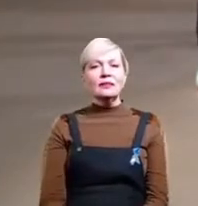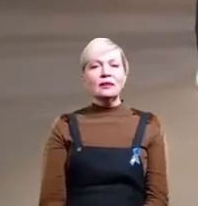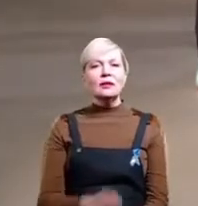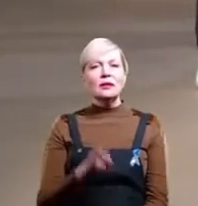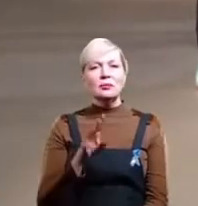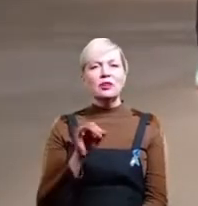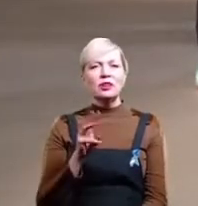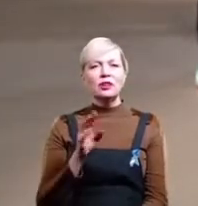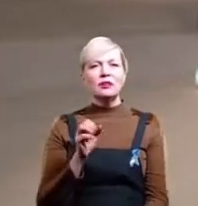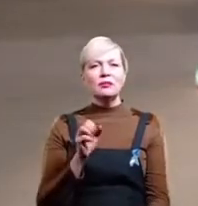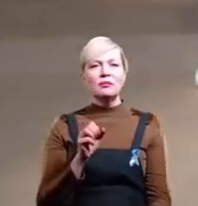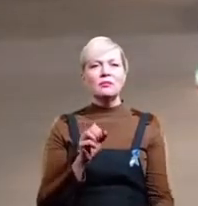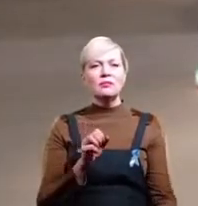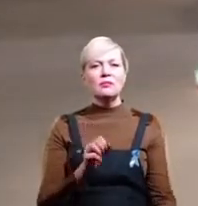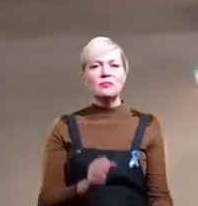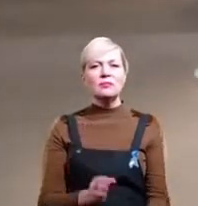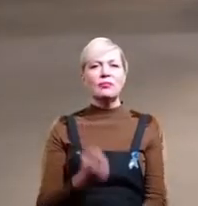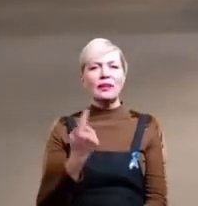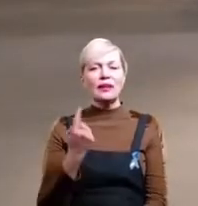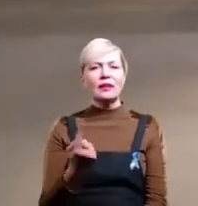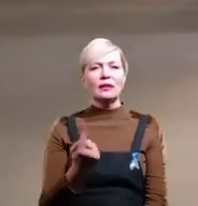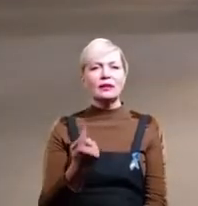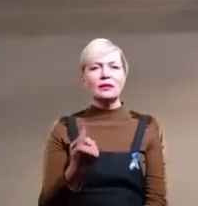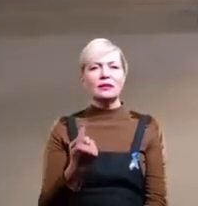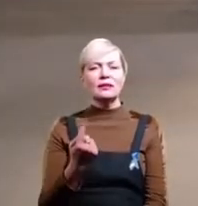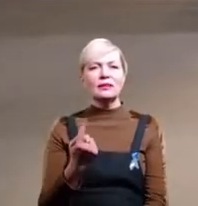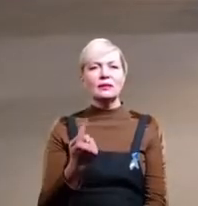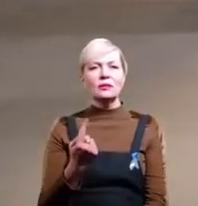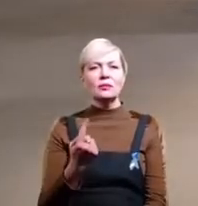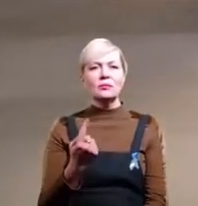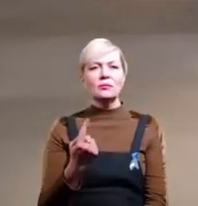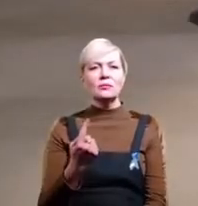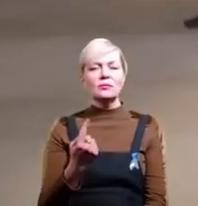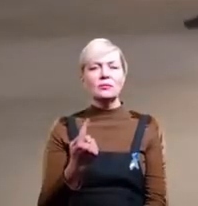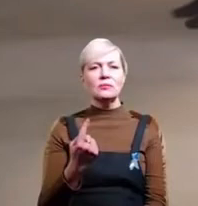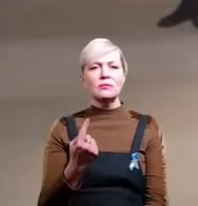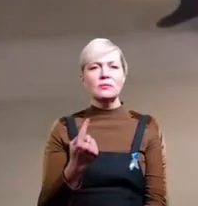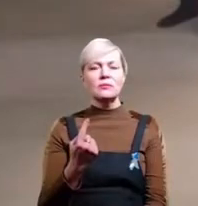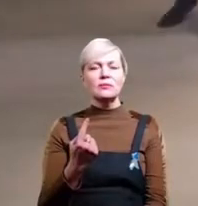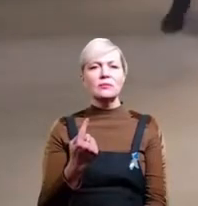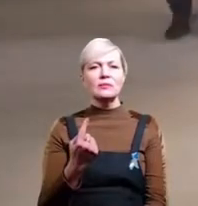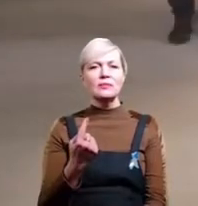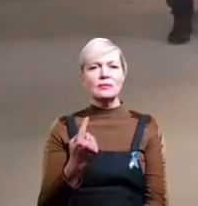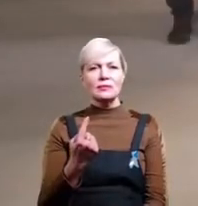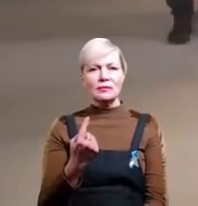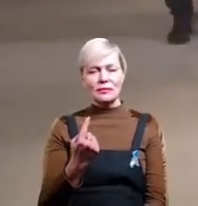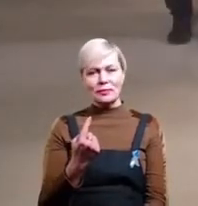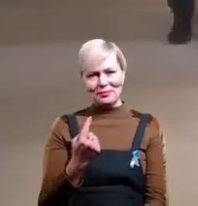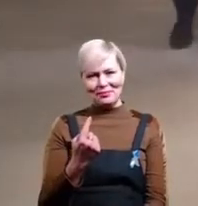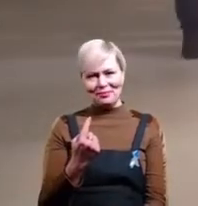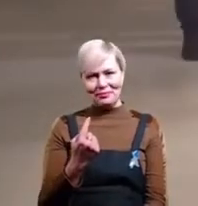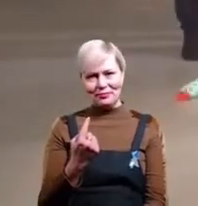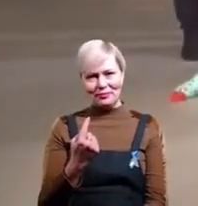Миша, смотри. Раз. Мы куда делаем? А, сюда, извини, сюда.